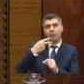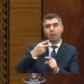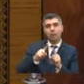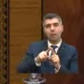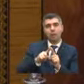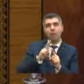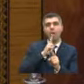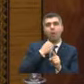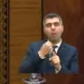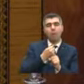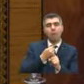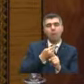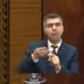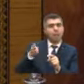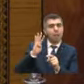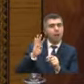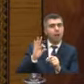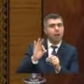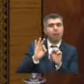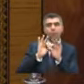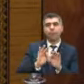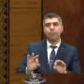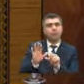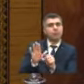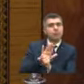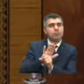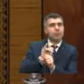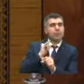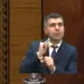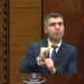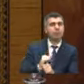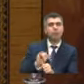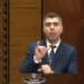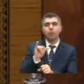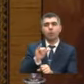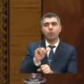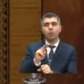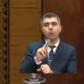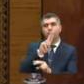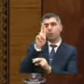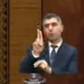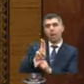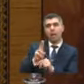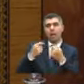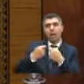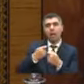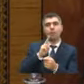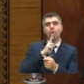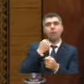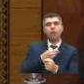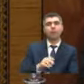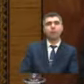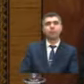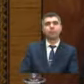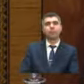صماء؟ ولأي مقاصد يمكن أن نسائل رئيس حكومتنا المحترم اليوم؟